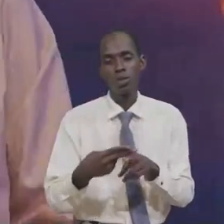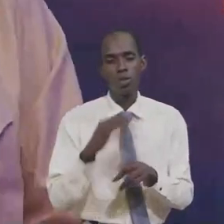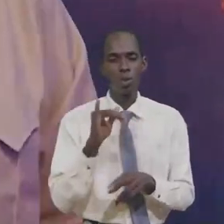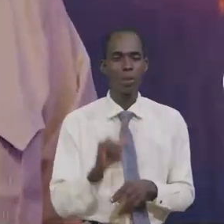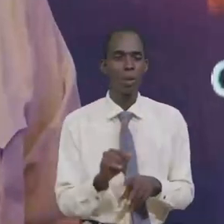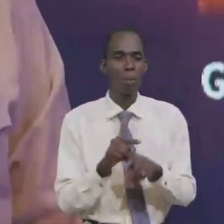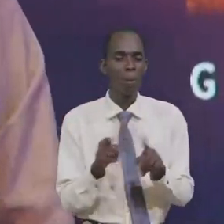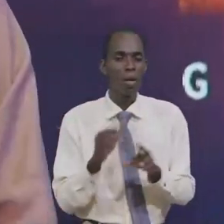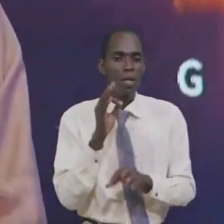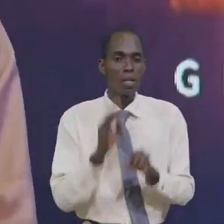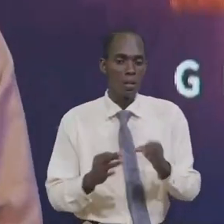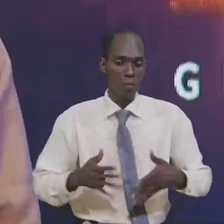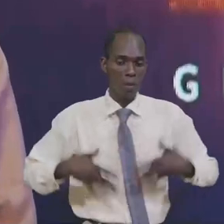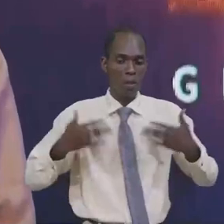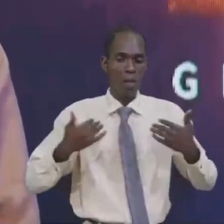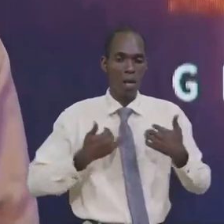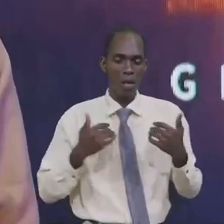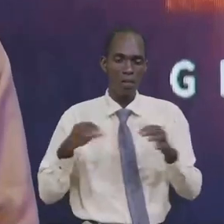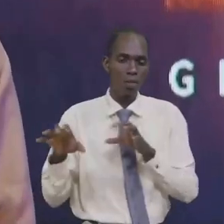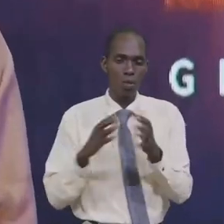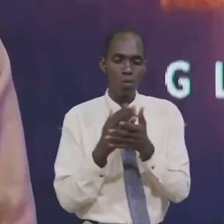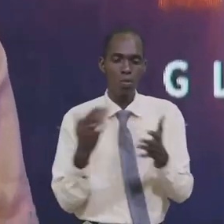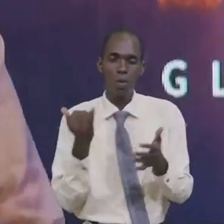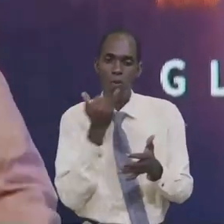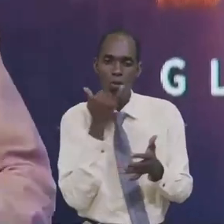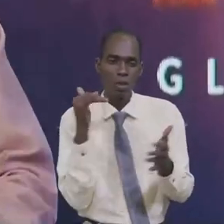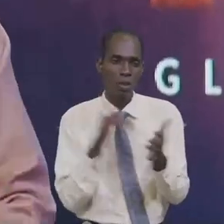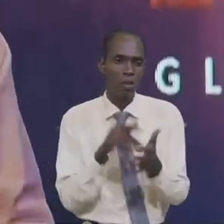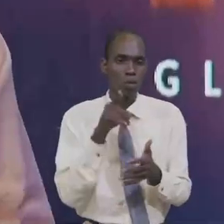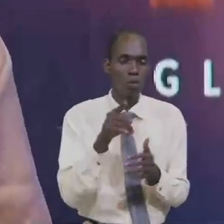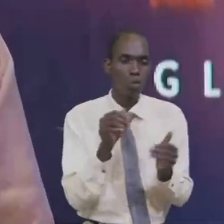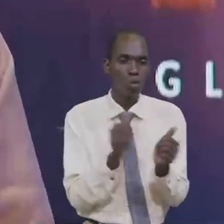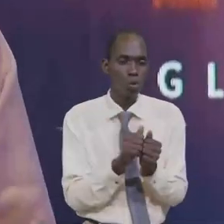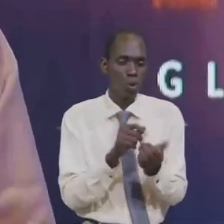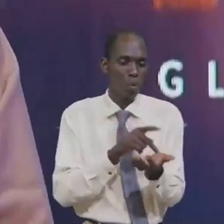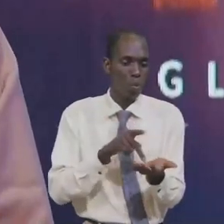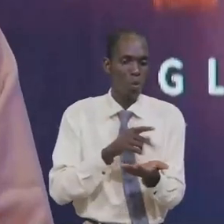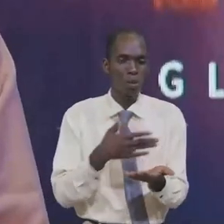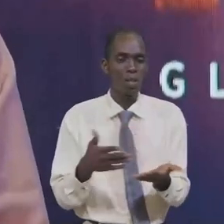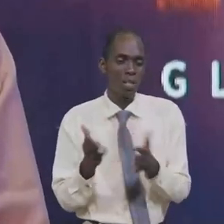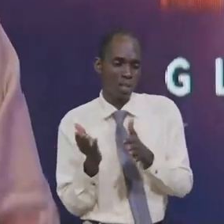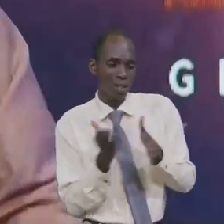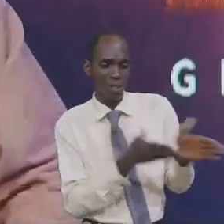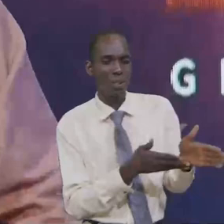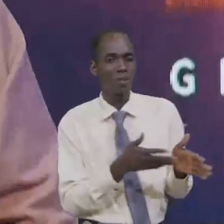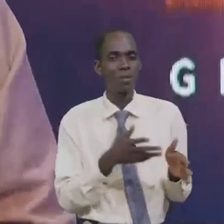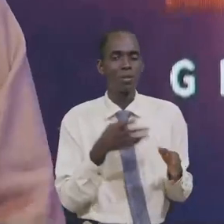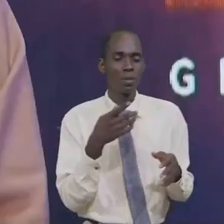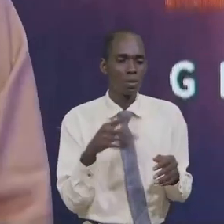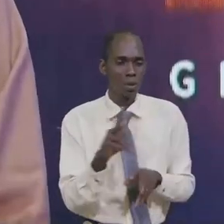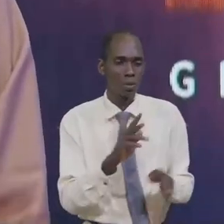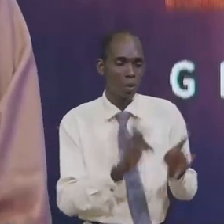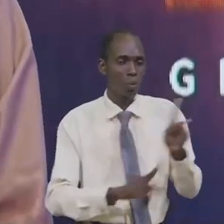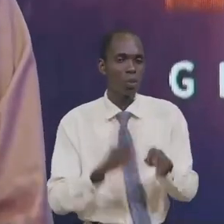mordu par un poison laisse-les tranquille laisse-les entre les mains de Dieu il faut